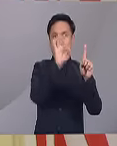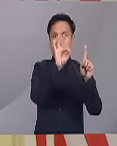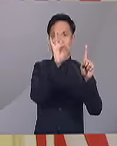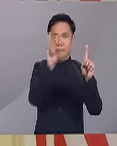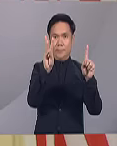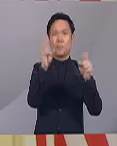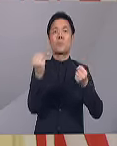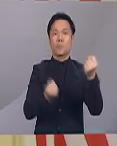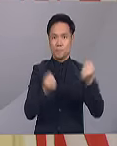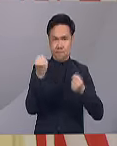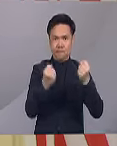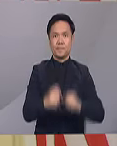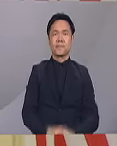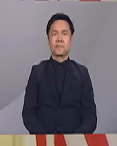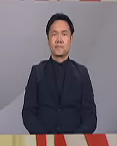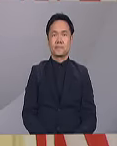196.